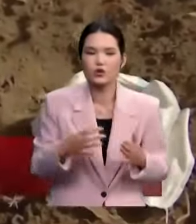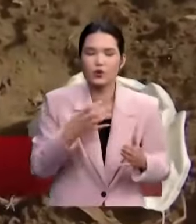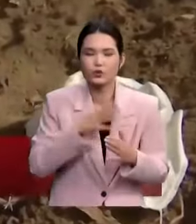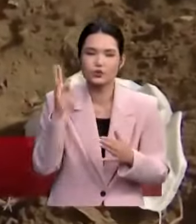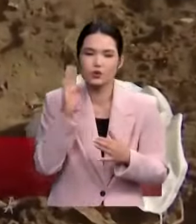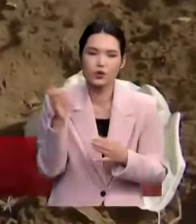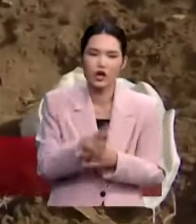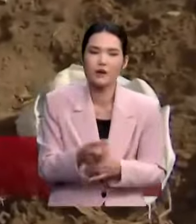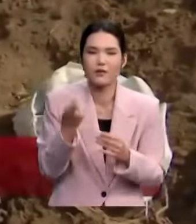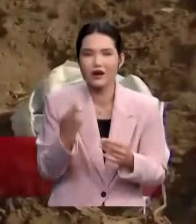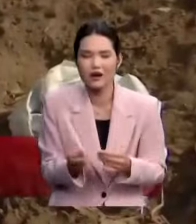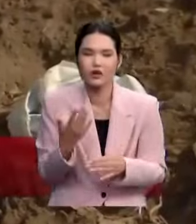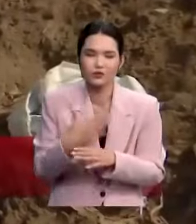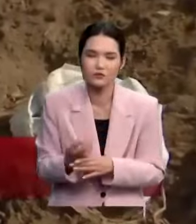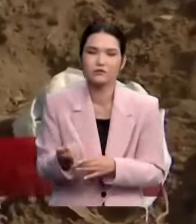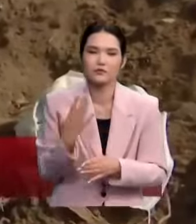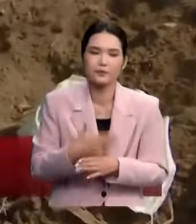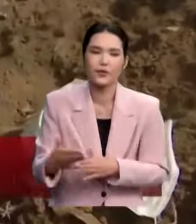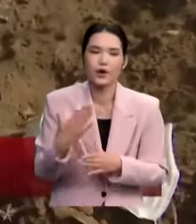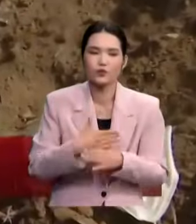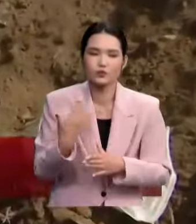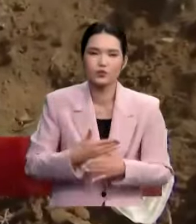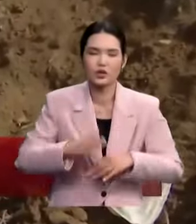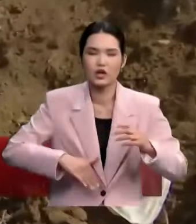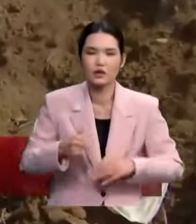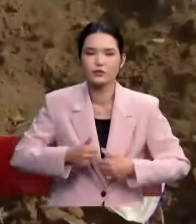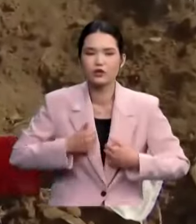келген соң аз да болса көмек көрсетіп, қолғабыс ету.